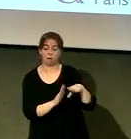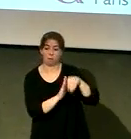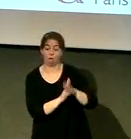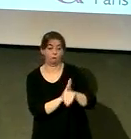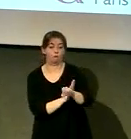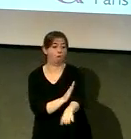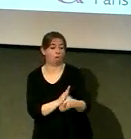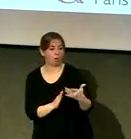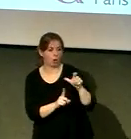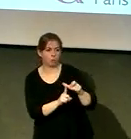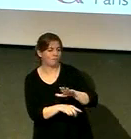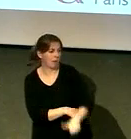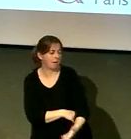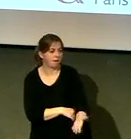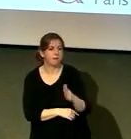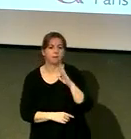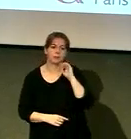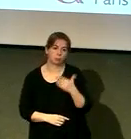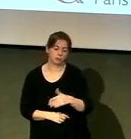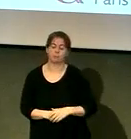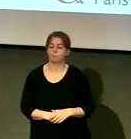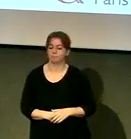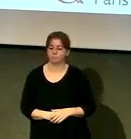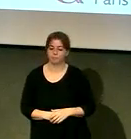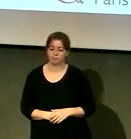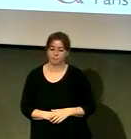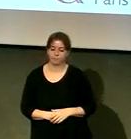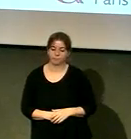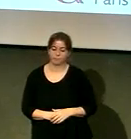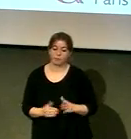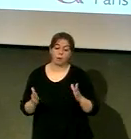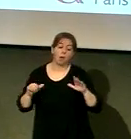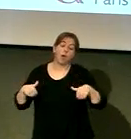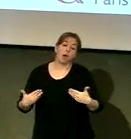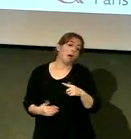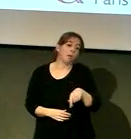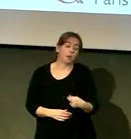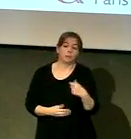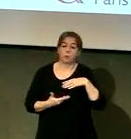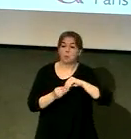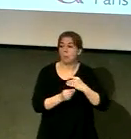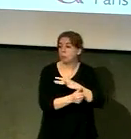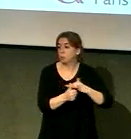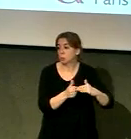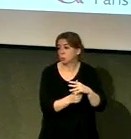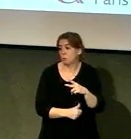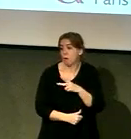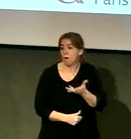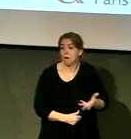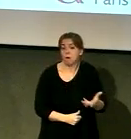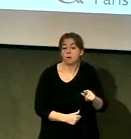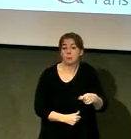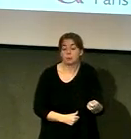les problèmes sociaux, les problèmes qu'on retrouve de manière récurrente du fait, surtout